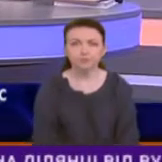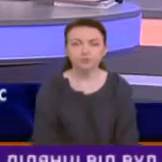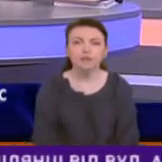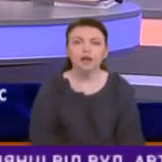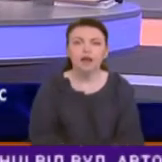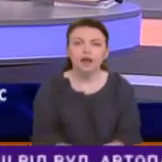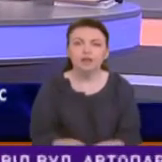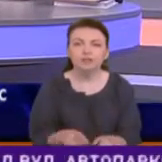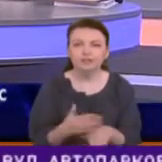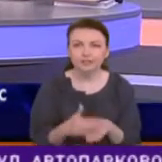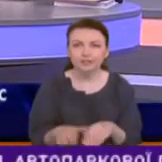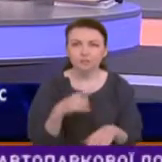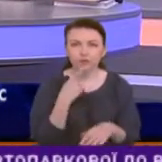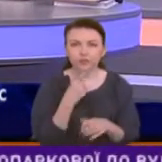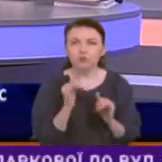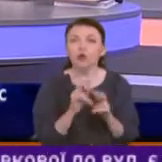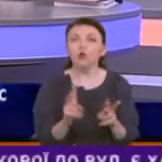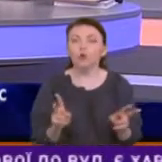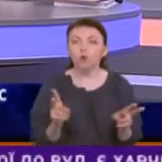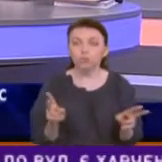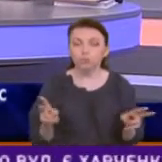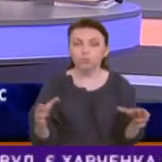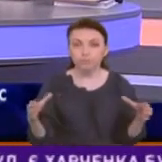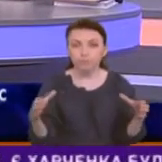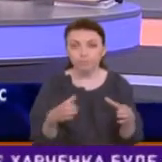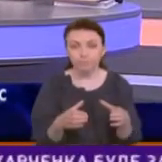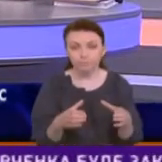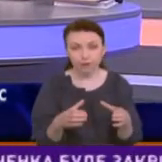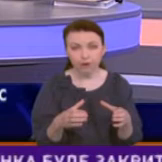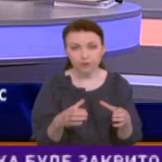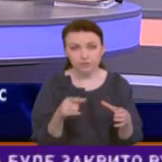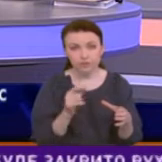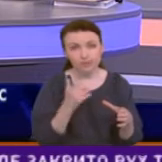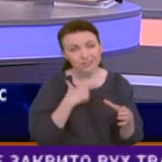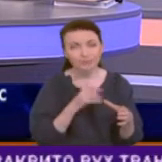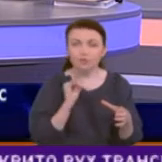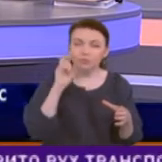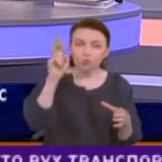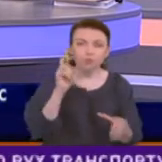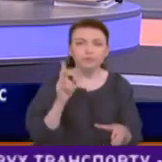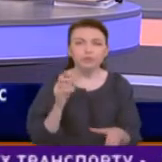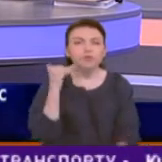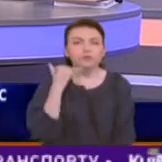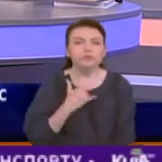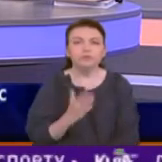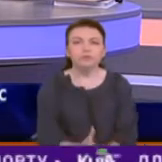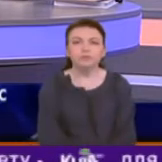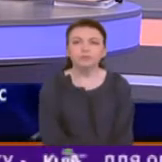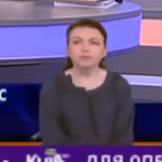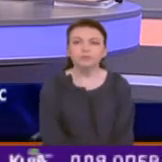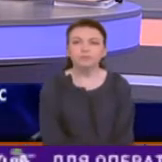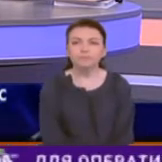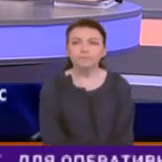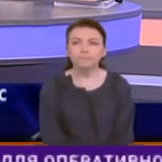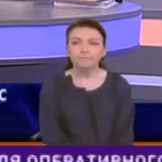частині, як ми говорили, для кого паству? Да? Для кого паству? Для да. себе чи для Бога? Є телефонний дзвінок. Алло, добрий вечір.